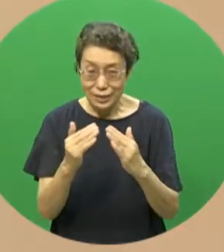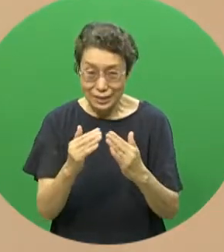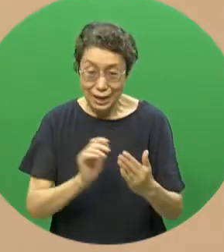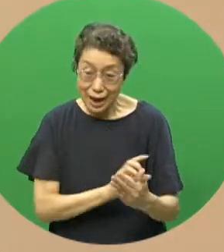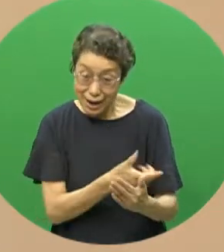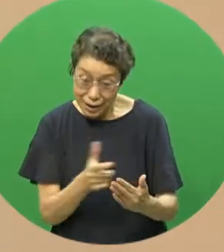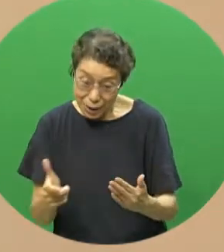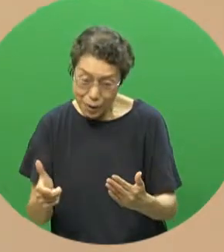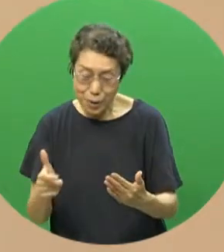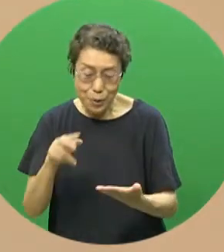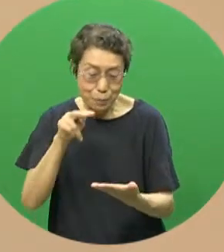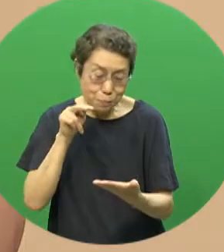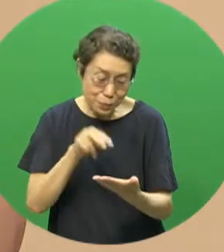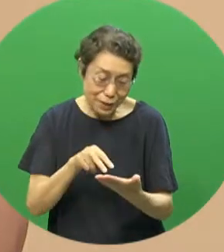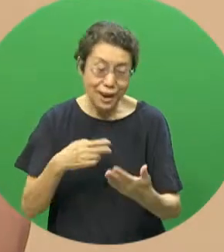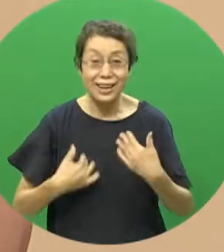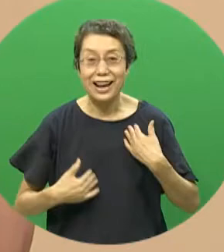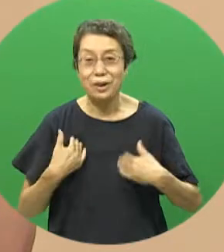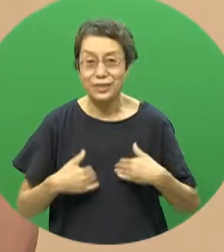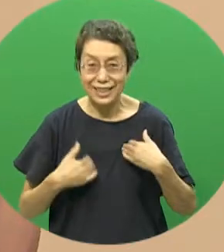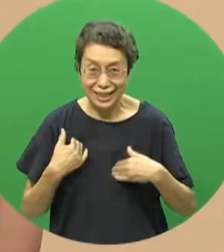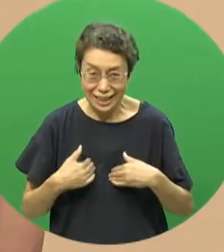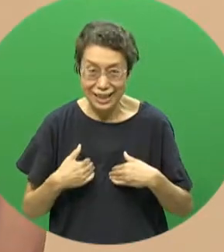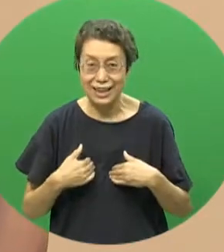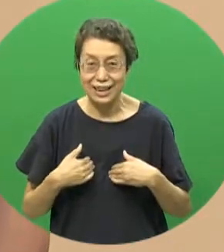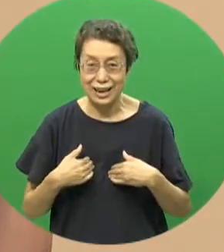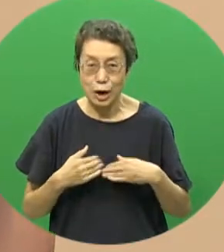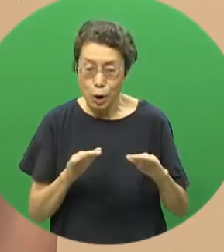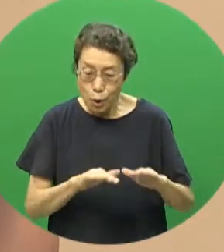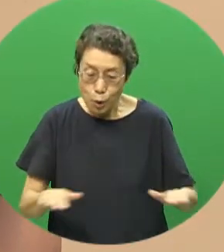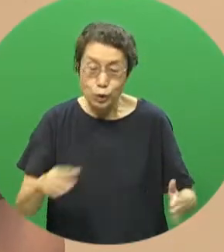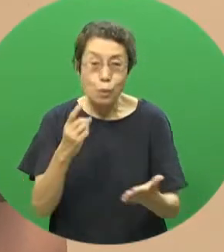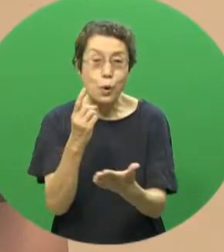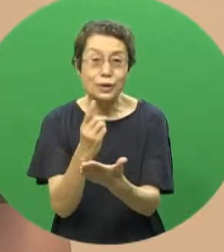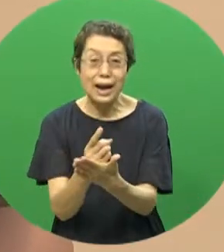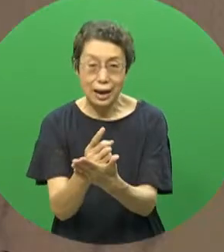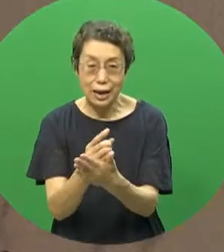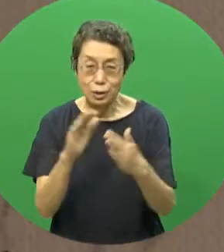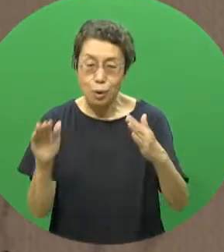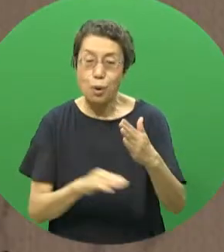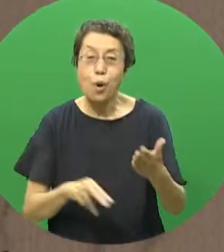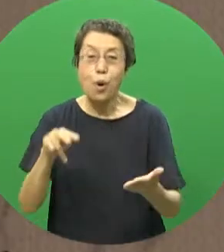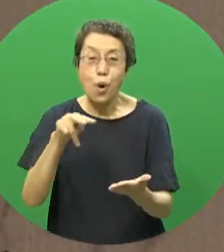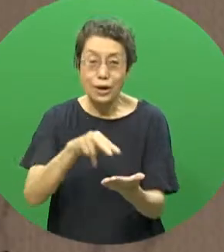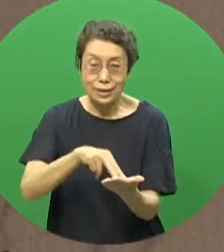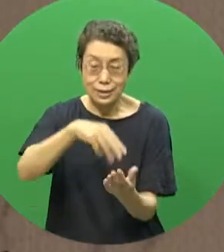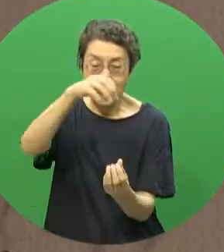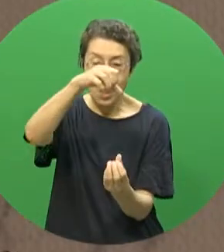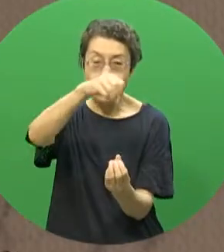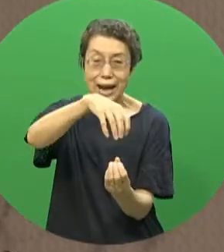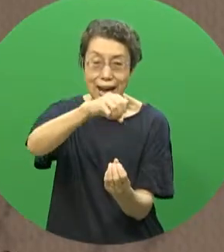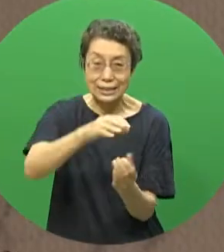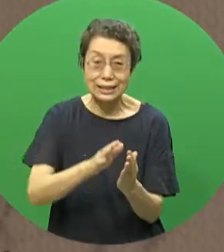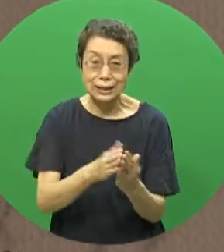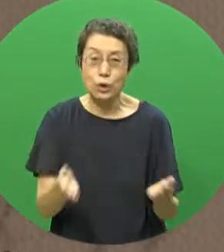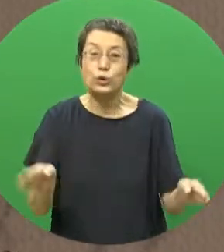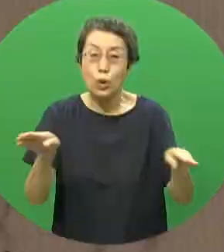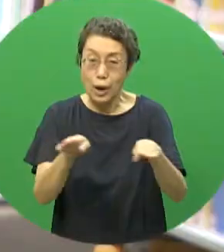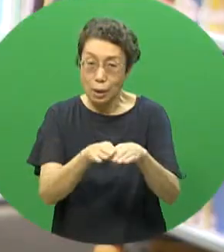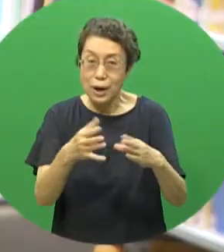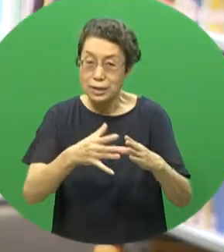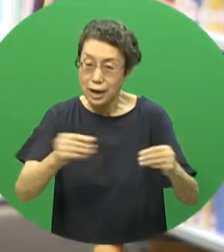選べると楽しかったです。 ちなみに子供をターゲットにした公立の電子図書館は全国で初